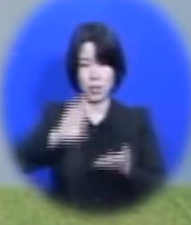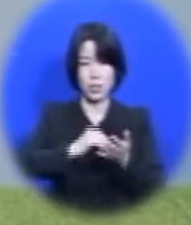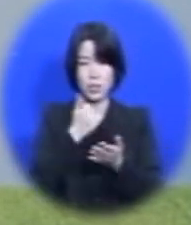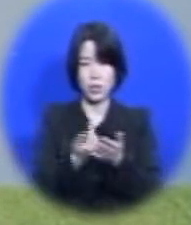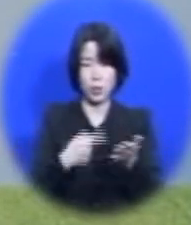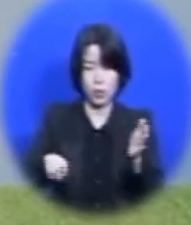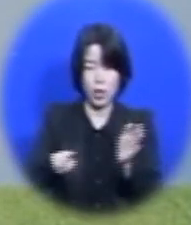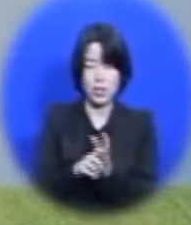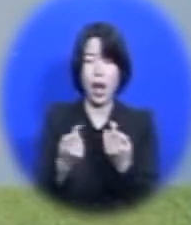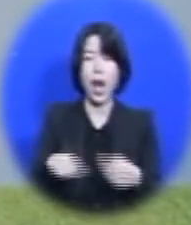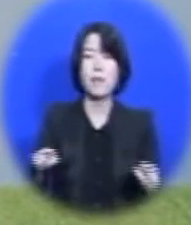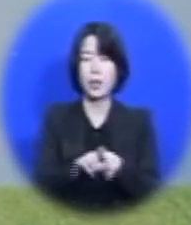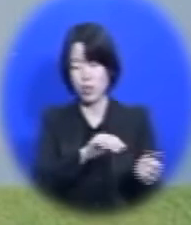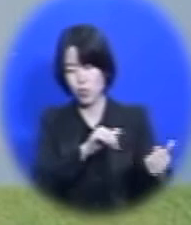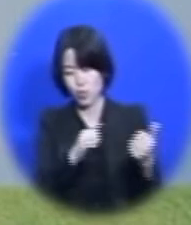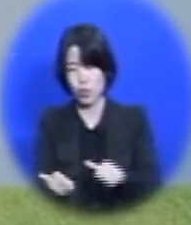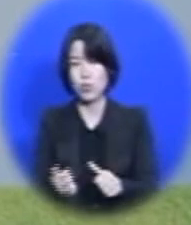함께 죽읍시다.